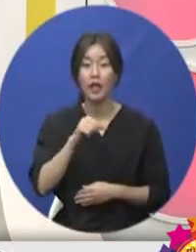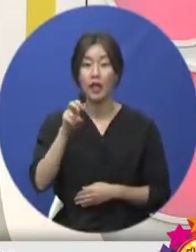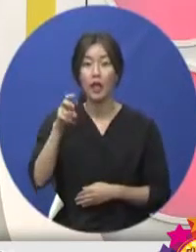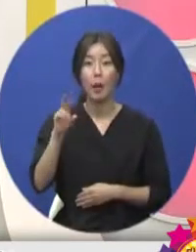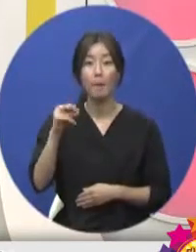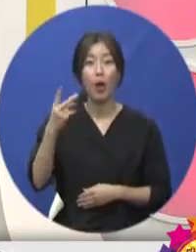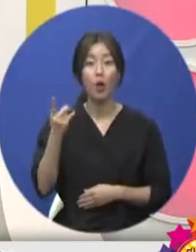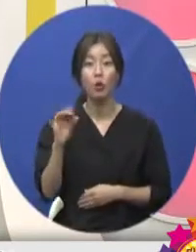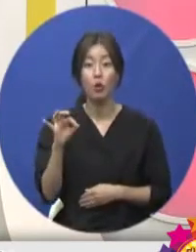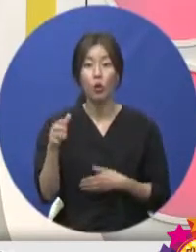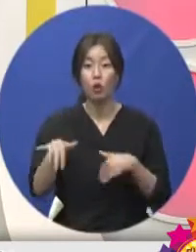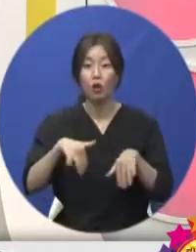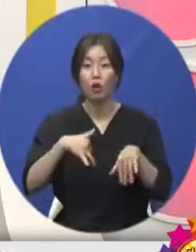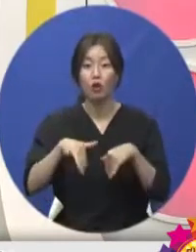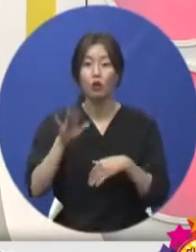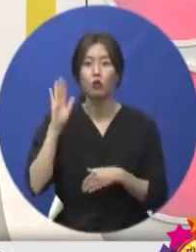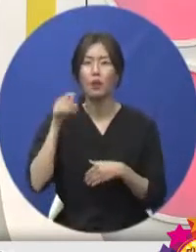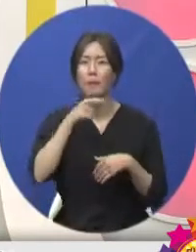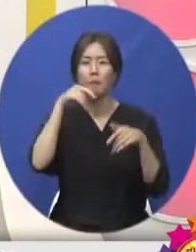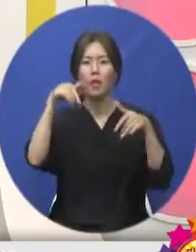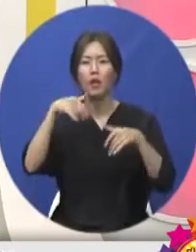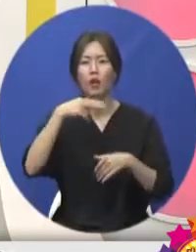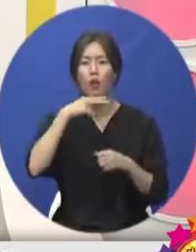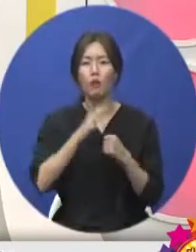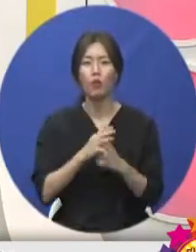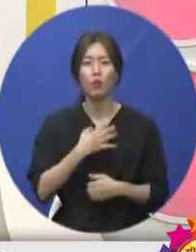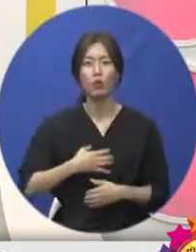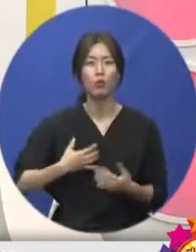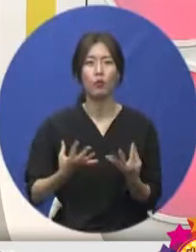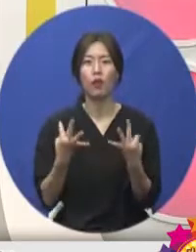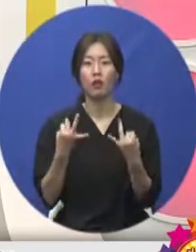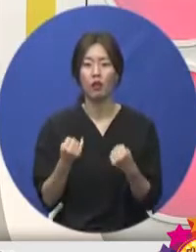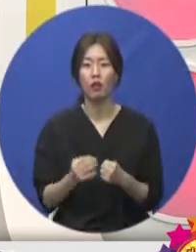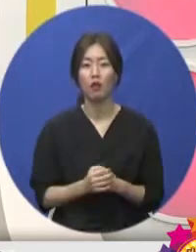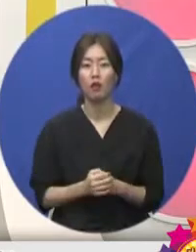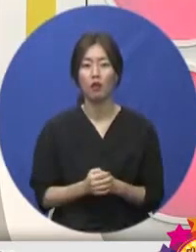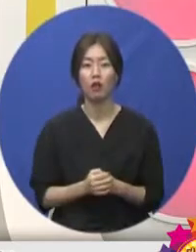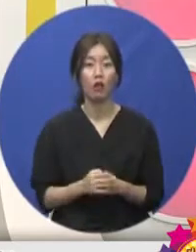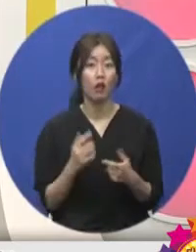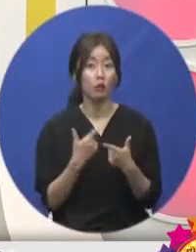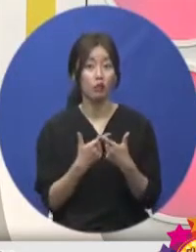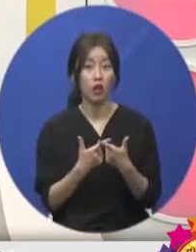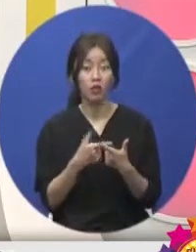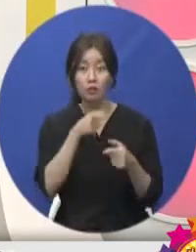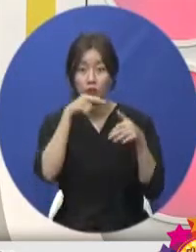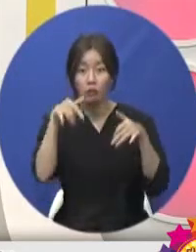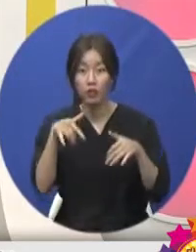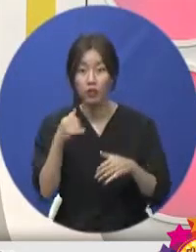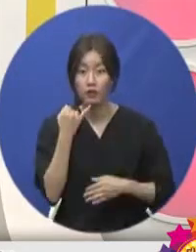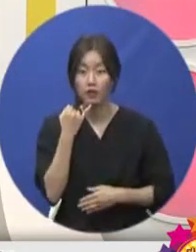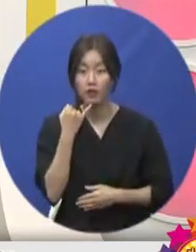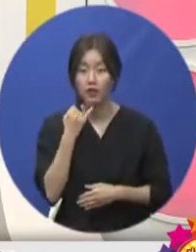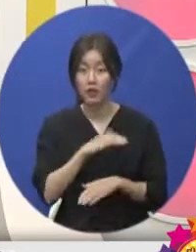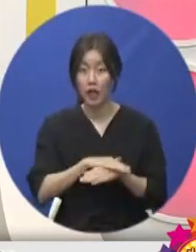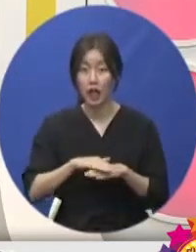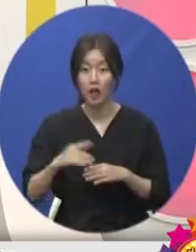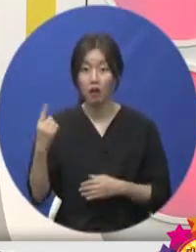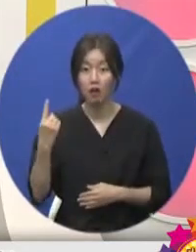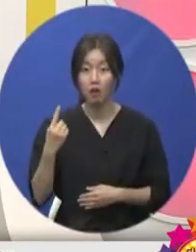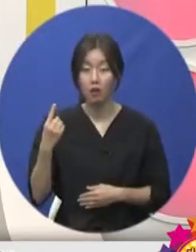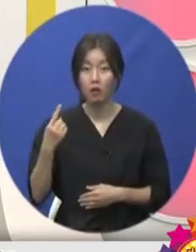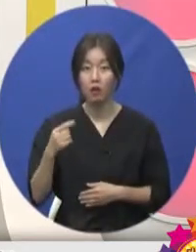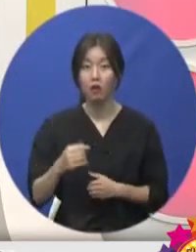주셨는데. 물어보. 요즘에 비가 많이 안 와가지고 걱정이 많았잖아요. 그렇죠, 예. 부산에는 비가 좀 그래도 적정선으로 좀 잘 많이